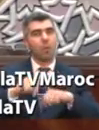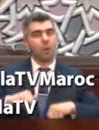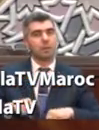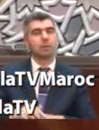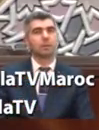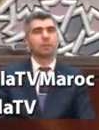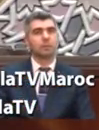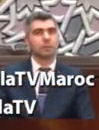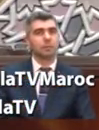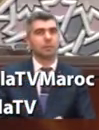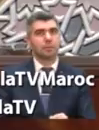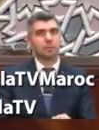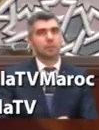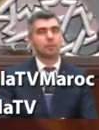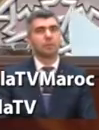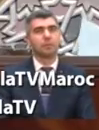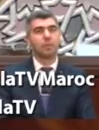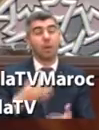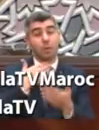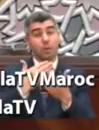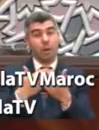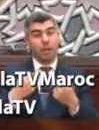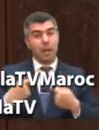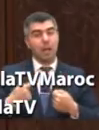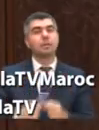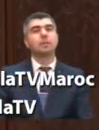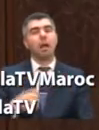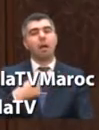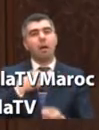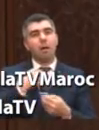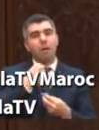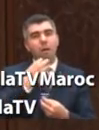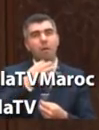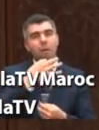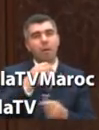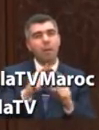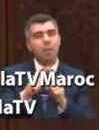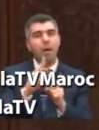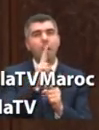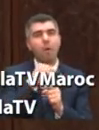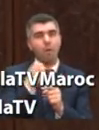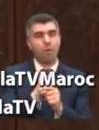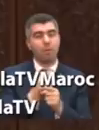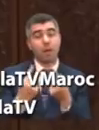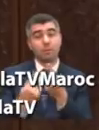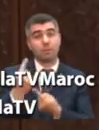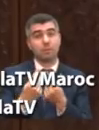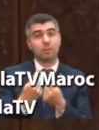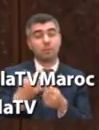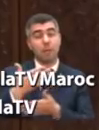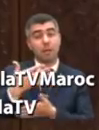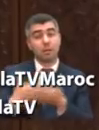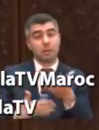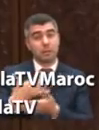رد السيد الوزير. رئيس انا بغيت غير نذكر بان هذه الحكومه جات وسوات الوضعيه ديال التعاقد، مرينا